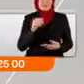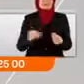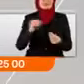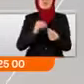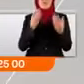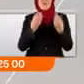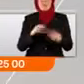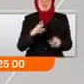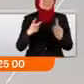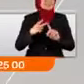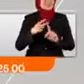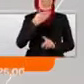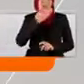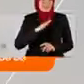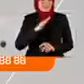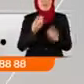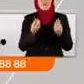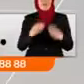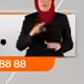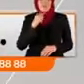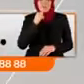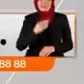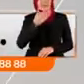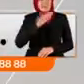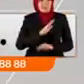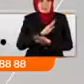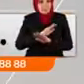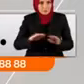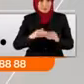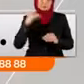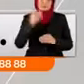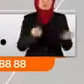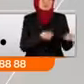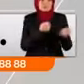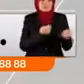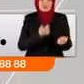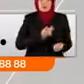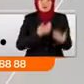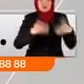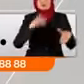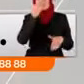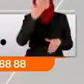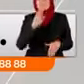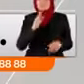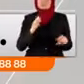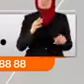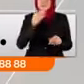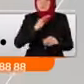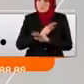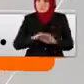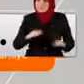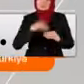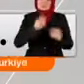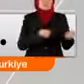Emekli olduktan sonra çalışmanın önünde yasal bir engel yok emekliler çal bu Eğer çalıştıklarında isterken dişlerini yapsınlar